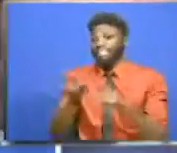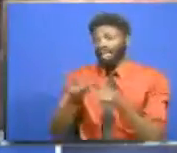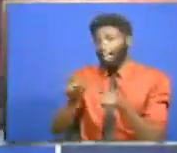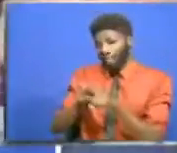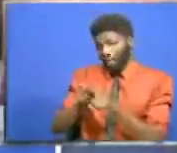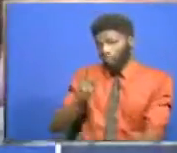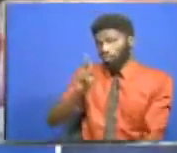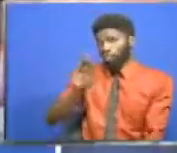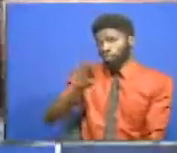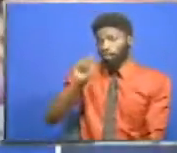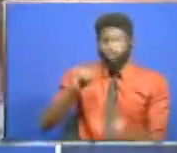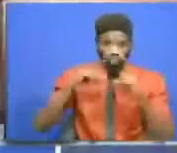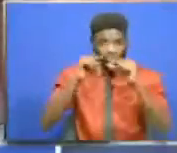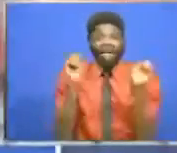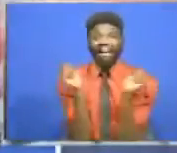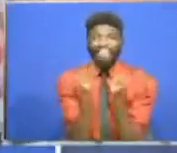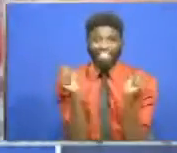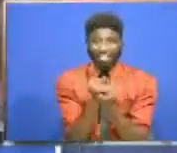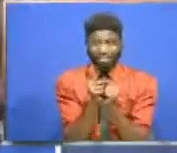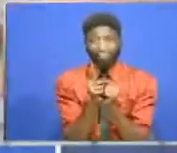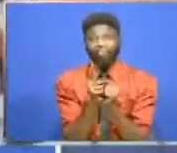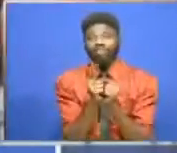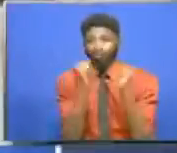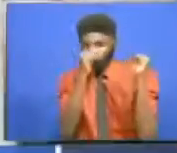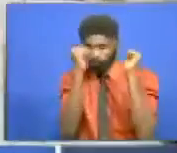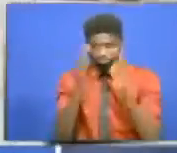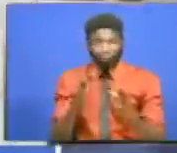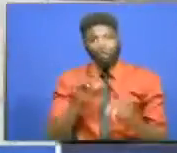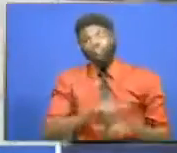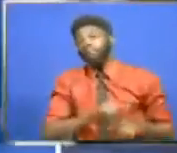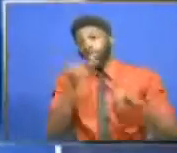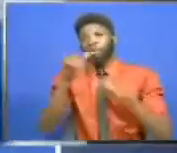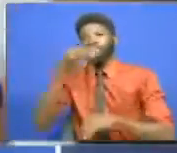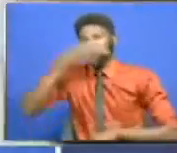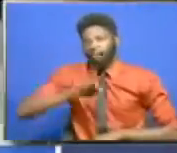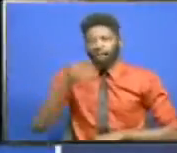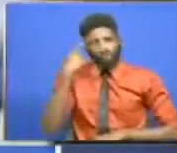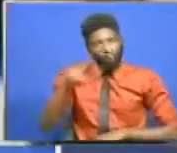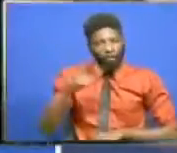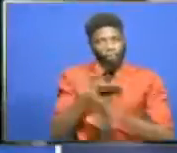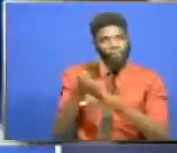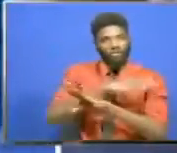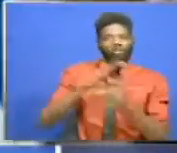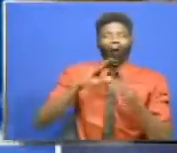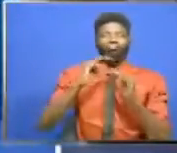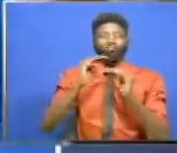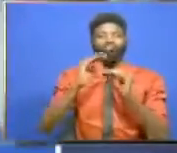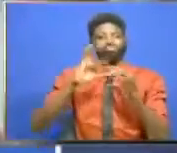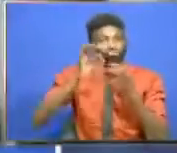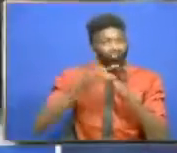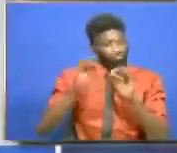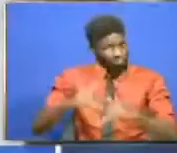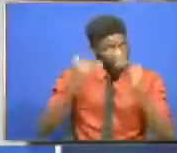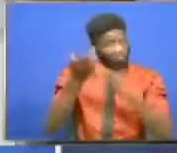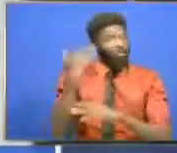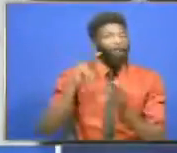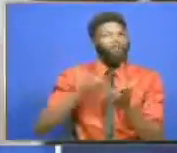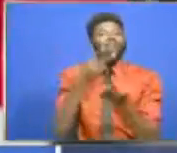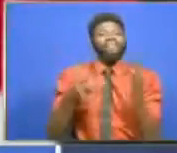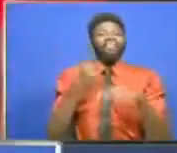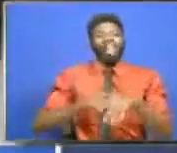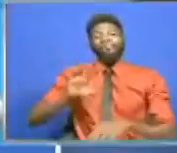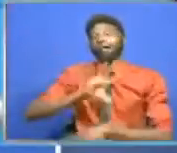kuwa mabondia 11 wataelekea Ufaransa mwezi Mei kwa mashindano ya kufuzu kwa michezo ya Olimpiki baada ya kushindwa kufuzu wakati wa mashindano ya bara